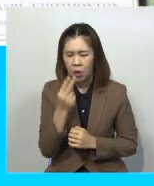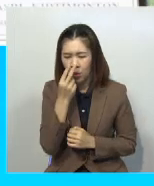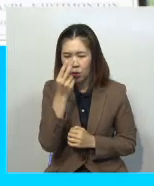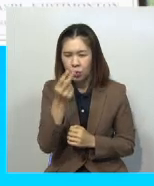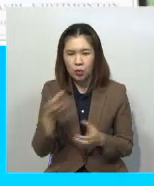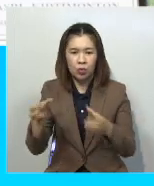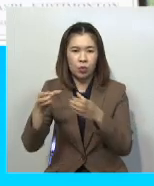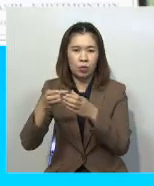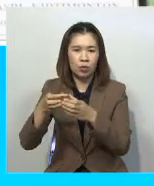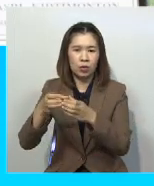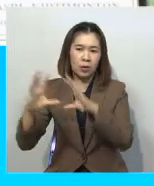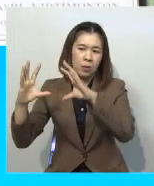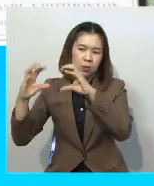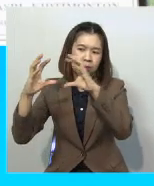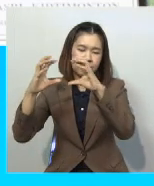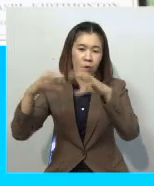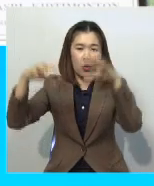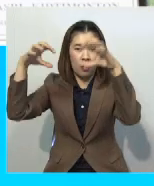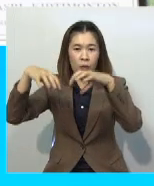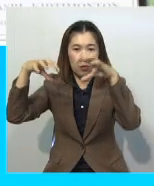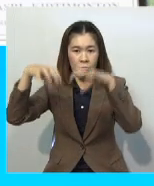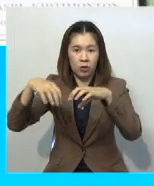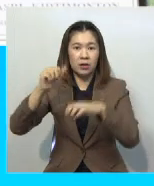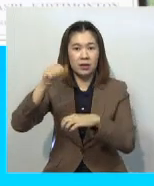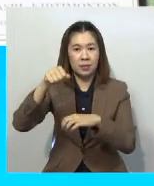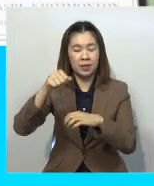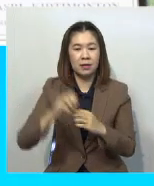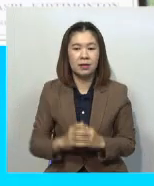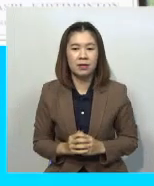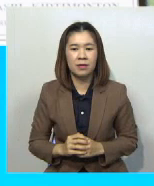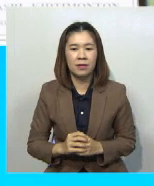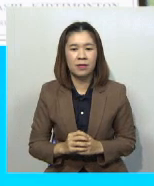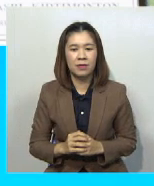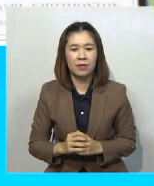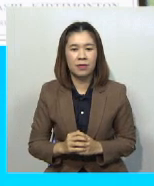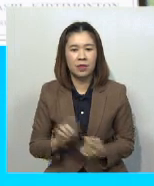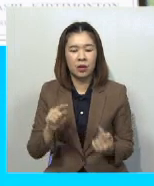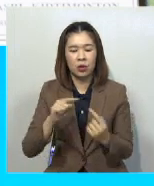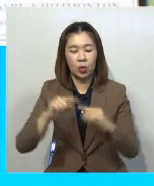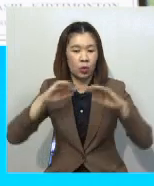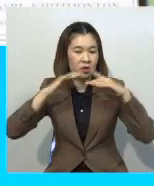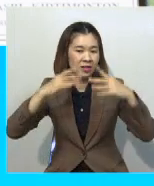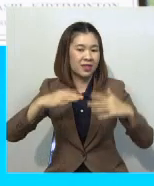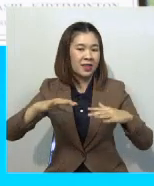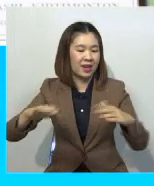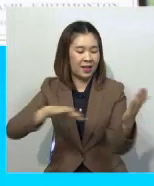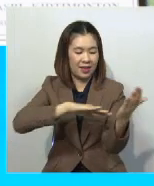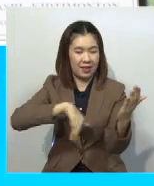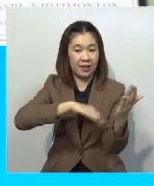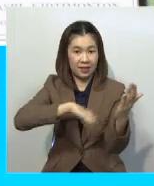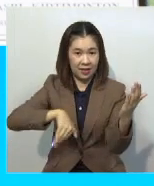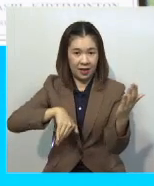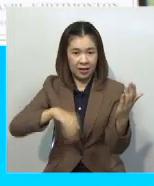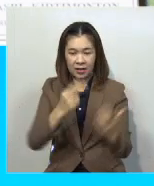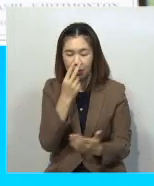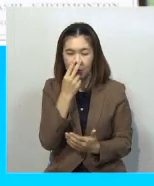ลุ่มฝนกลุ่มเมฆฝนใช่ไหมในบริเวณอ่าวไทยด้วยอะคะ บริเวณอ่าวไทยที่เราตรวจจับจากภาพเรด